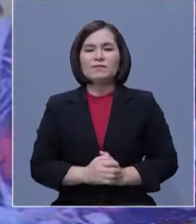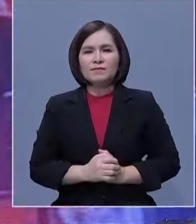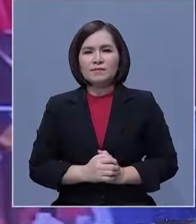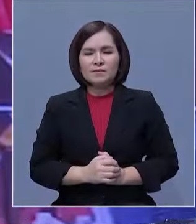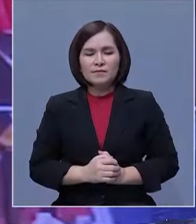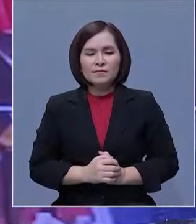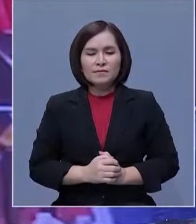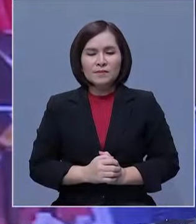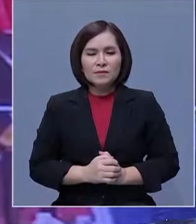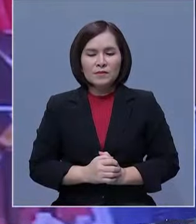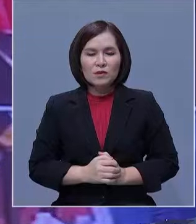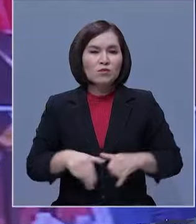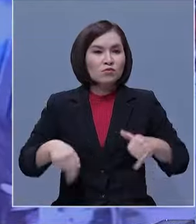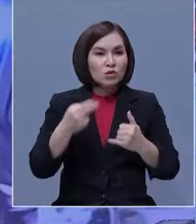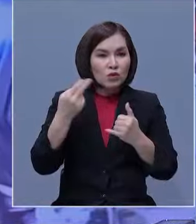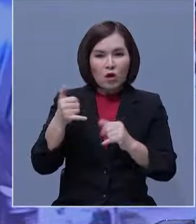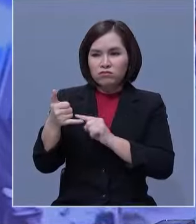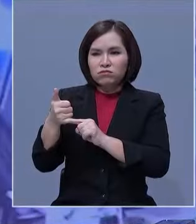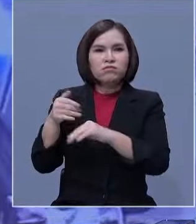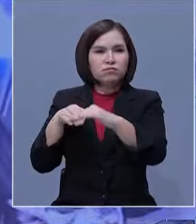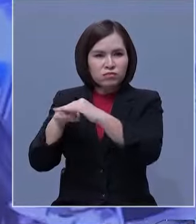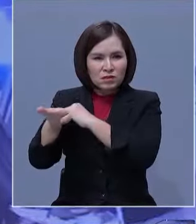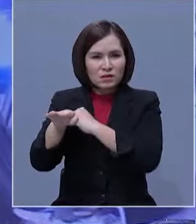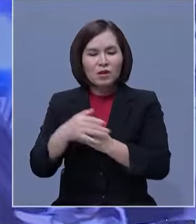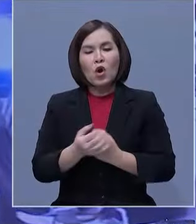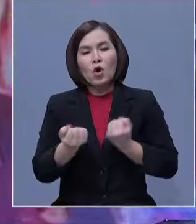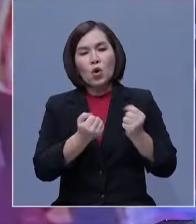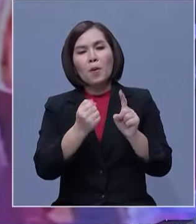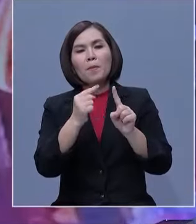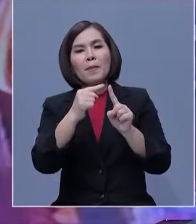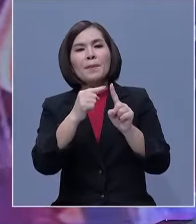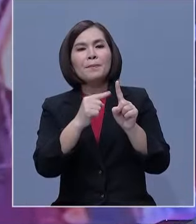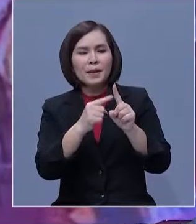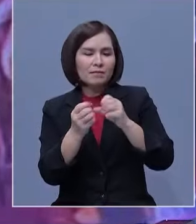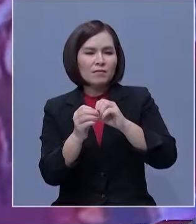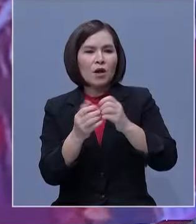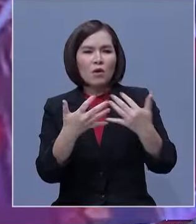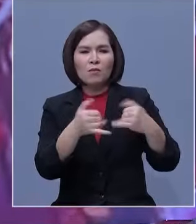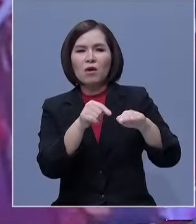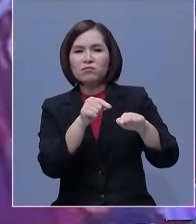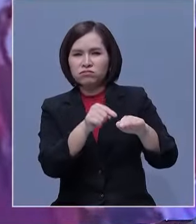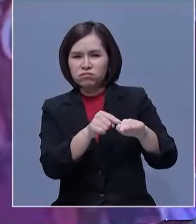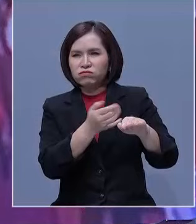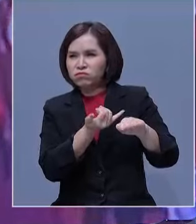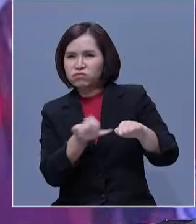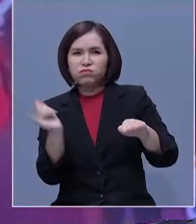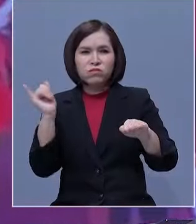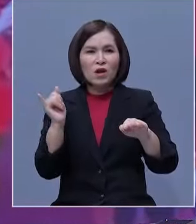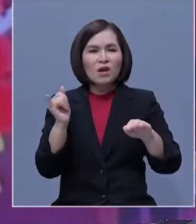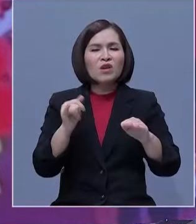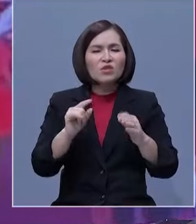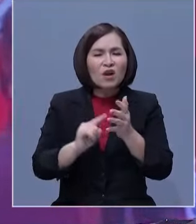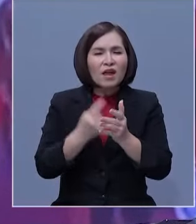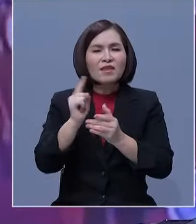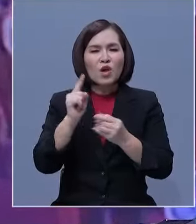นร้ายนะครับที่เป็นมือยิงหลบหนีไปทิ้งรถเบนซ์เอาไว้แล้วสาเหตุมันมาจากการที่ชนแก้วกับผู้หญิ